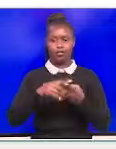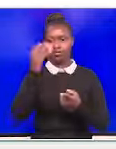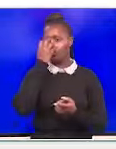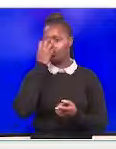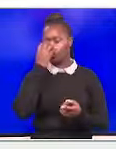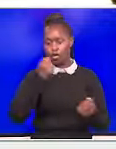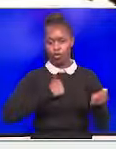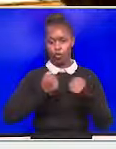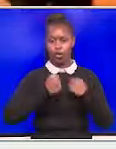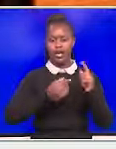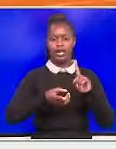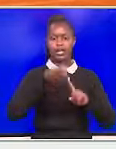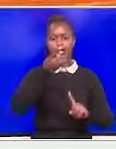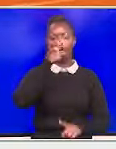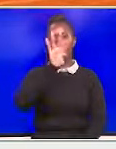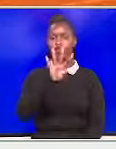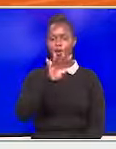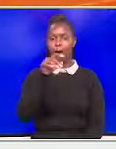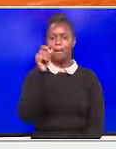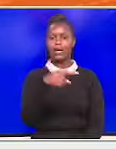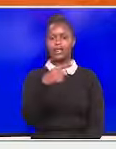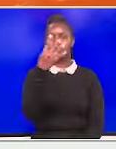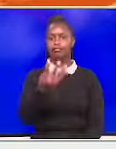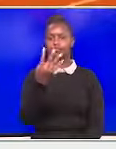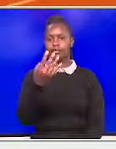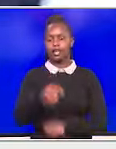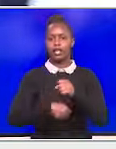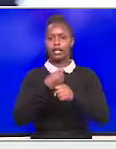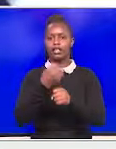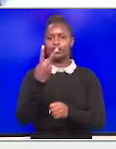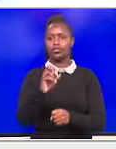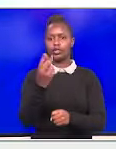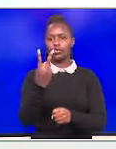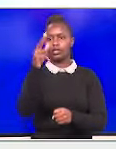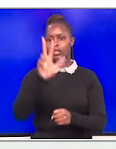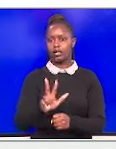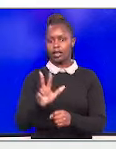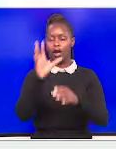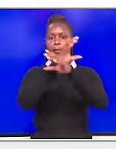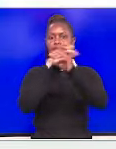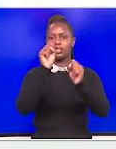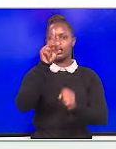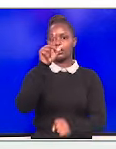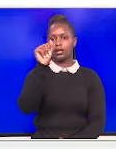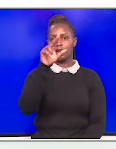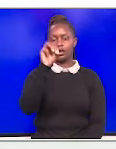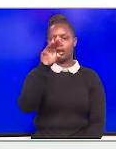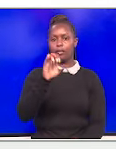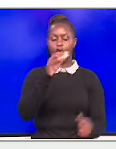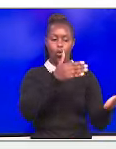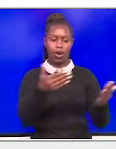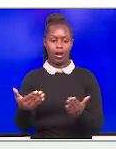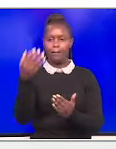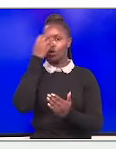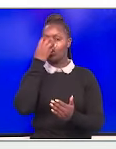Mnamo tarehe 4 na 5 mwezi Aprili mwaka 2023, Rais Kagame alikuwa mwenyeji wa Rais Ruto